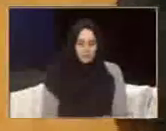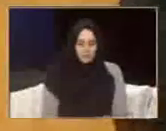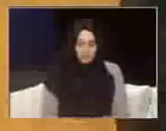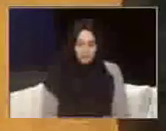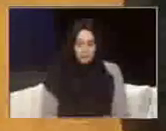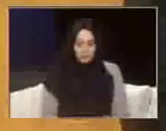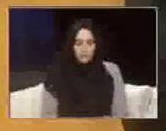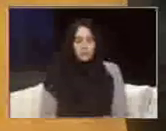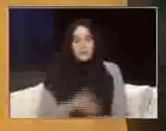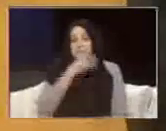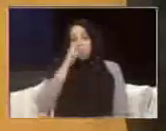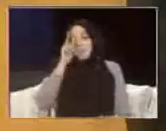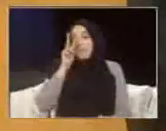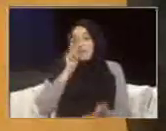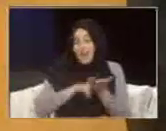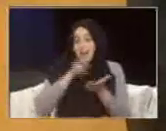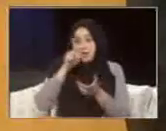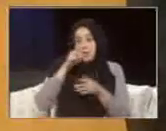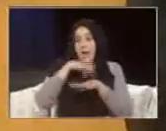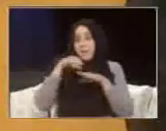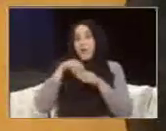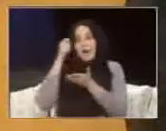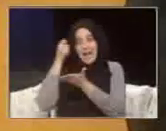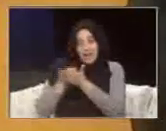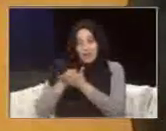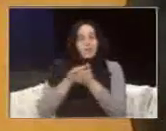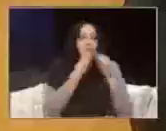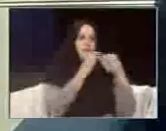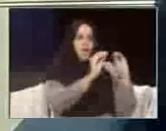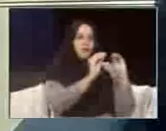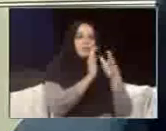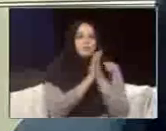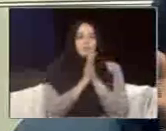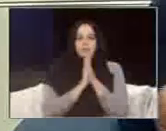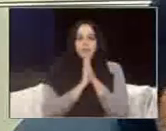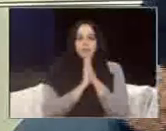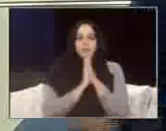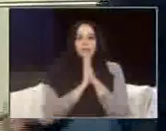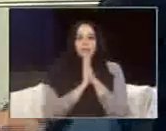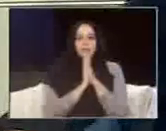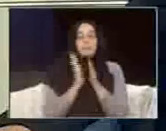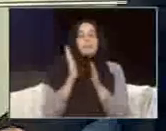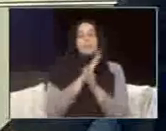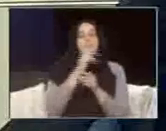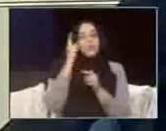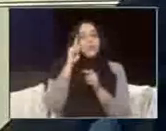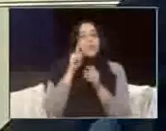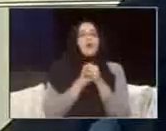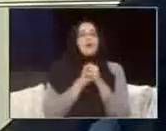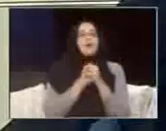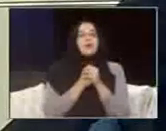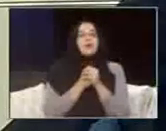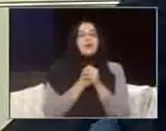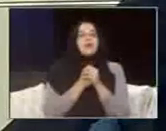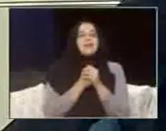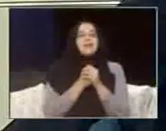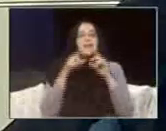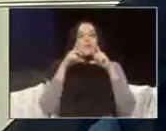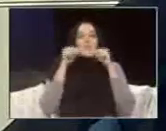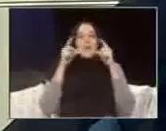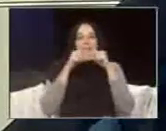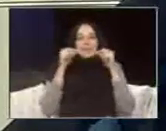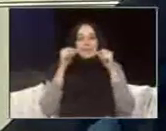شيء ما دام حقيقة شراء وحقيقة باعوا. نعم. الفضل والثواب في قراءة سورة الكهف هل يكون